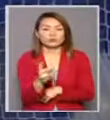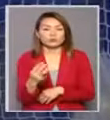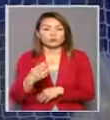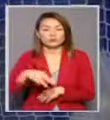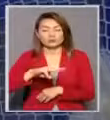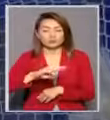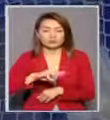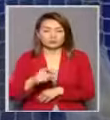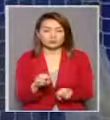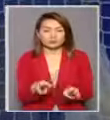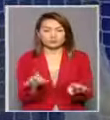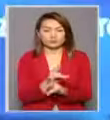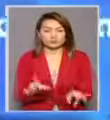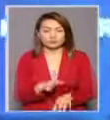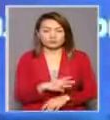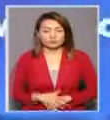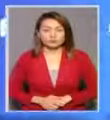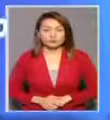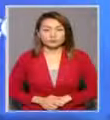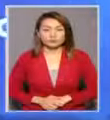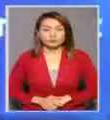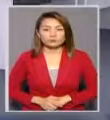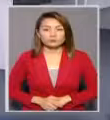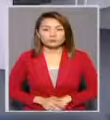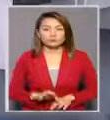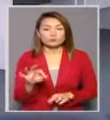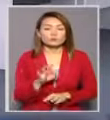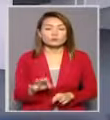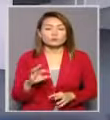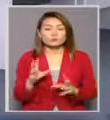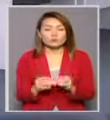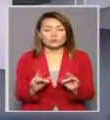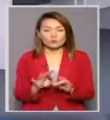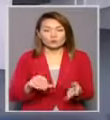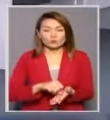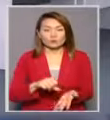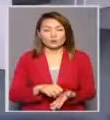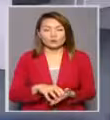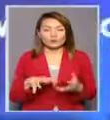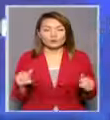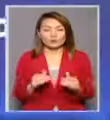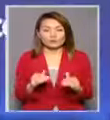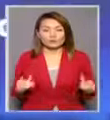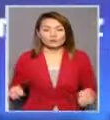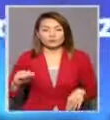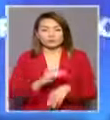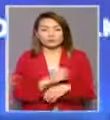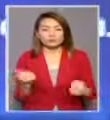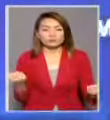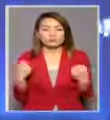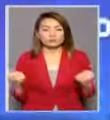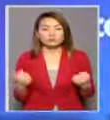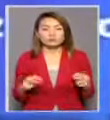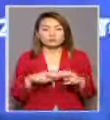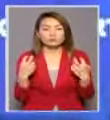тенге, сказал министр. Если говорить о картине в целом, с учетом охвата детей дополнительными спортивными